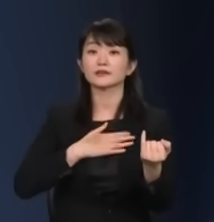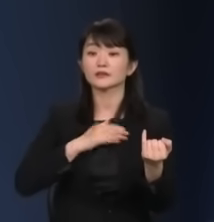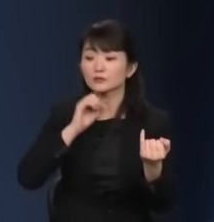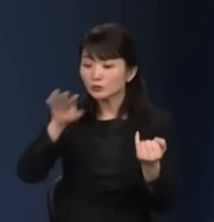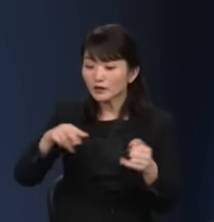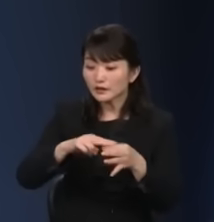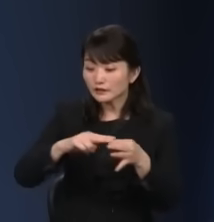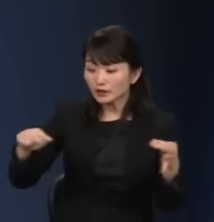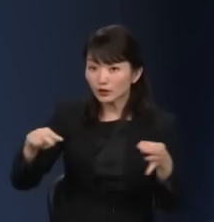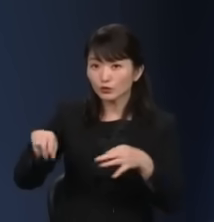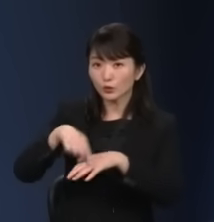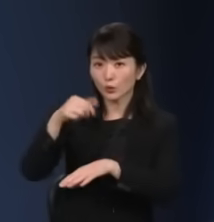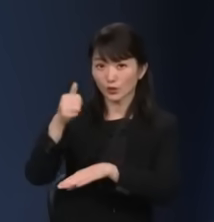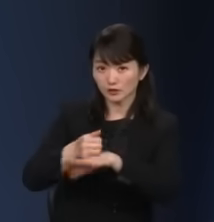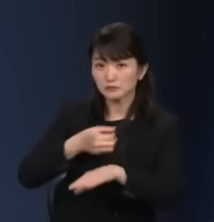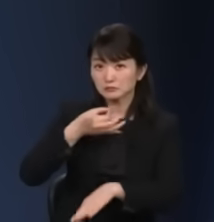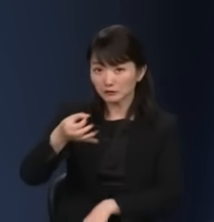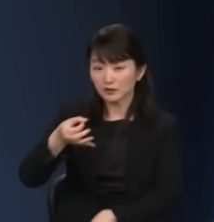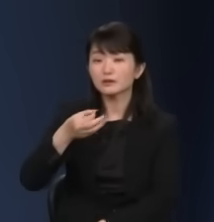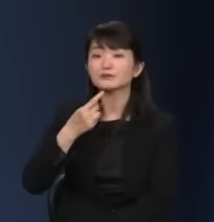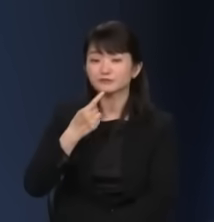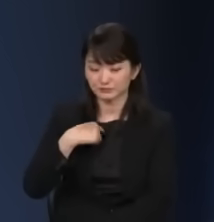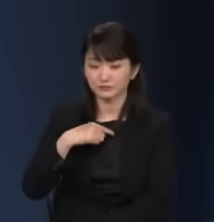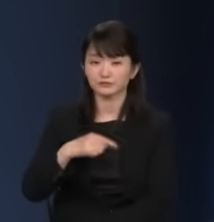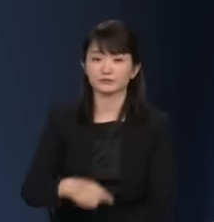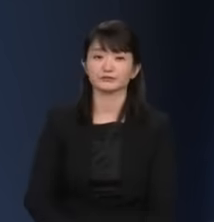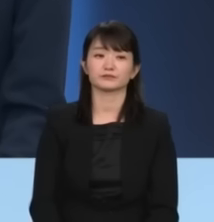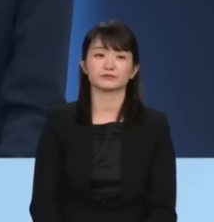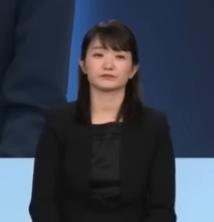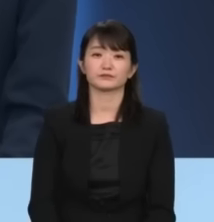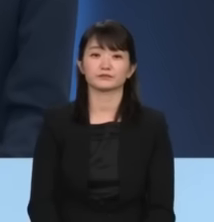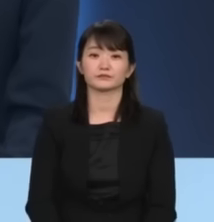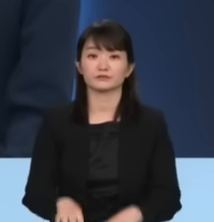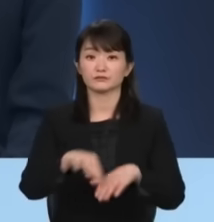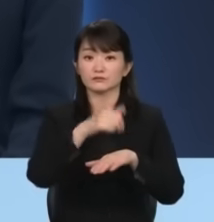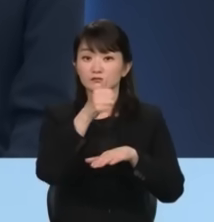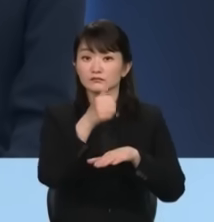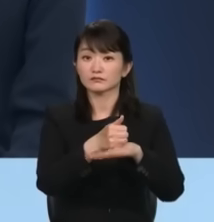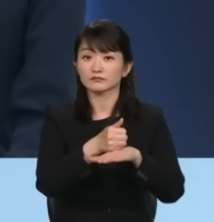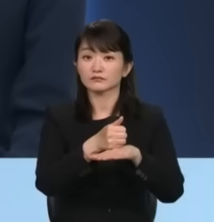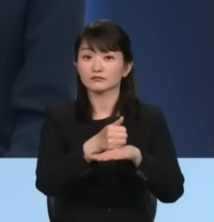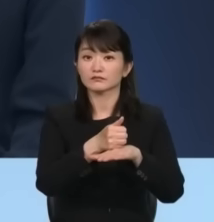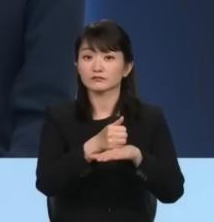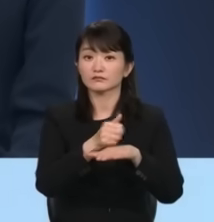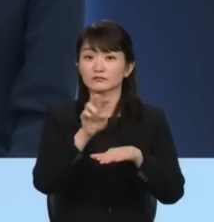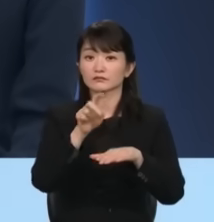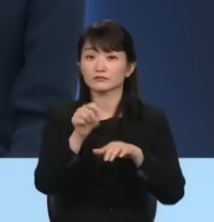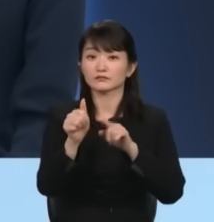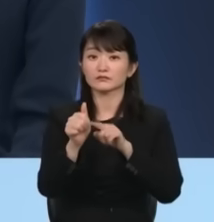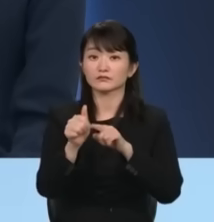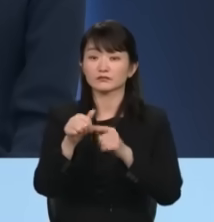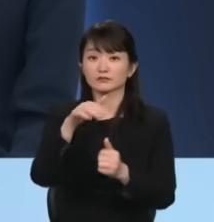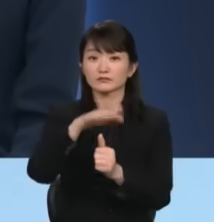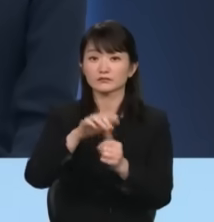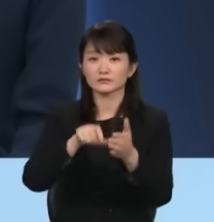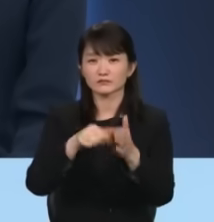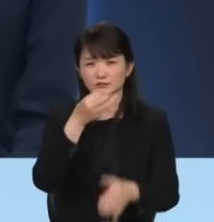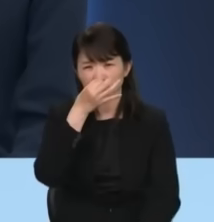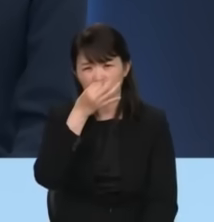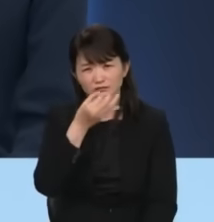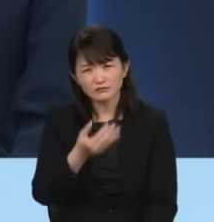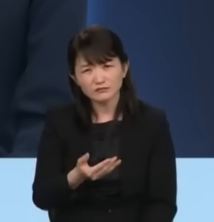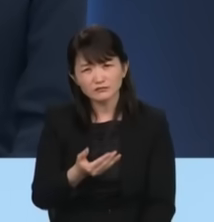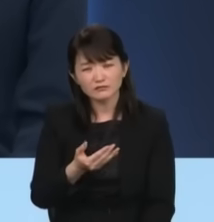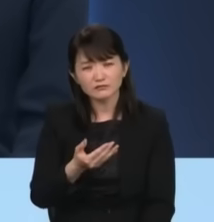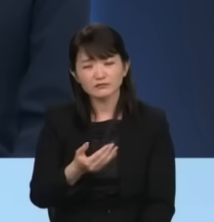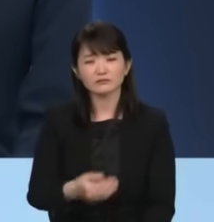여의도 황태자라고 말한 적이 있다 하고 말했습니다. 황태자라는 이 명 씨, 어린 시절은 또 힘들었다고 말하고